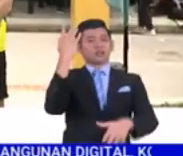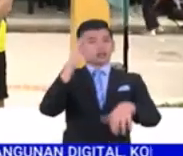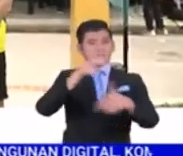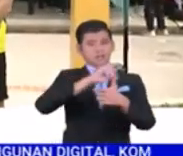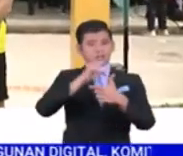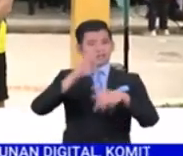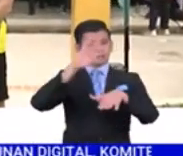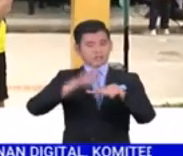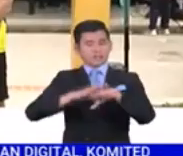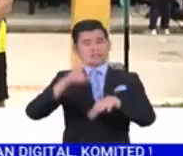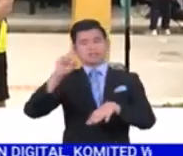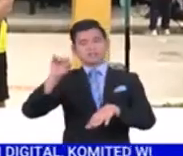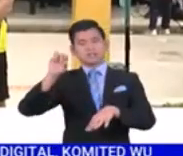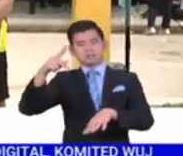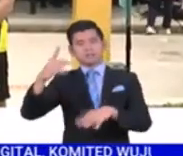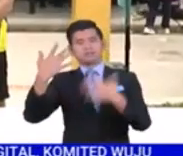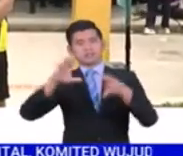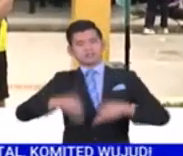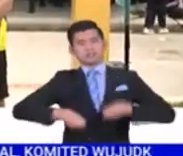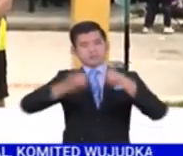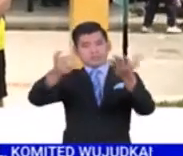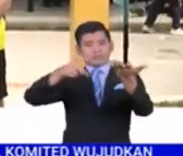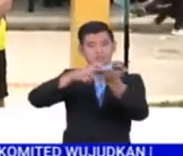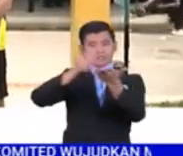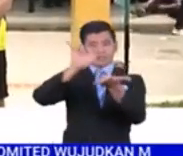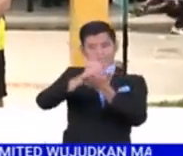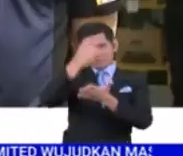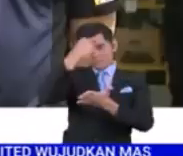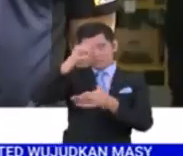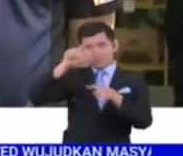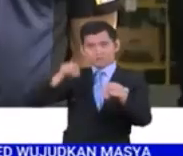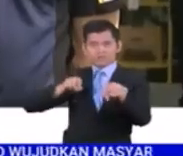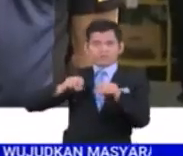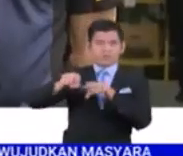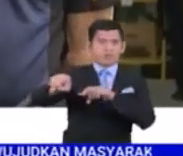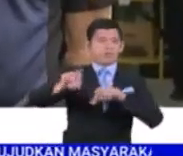dikenali sebagai Damo, telah diberi tiket berkenaan dalam saingan Moto3.